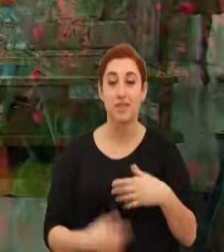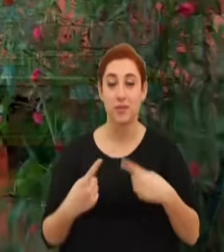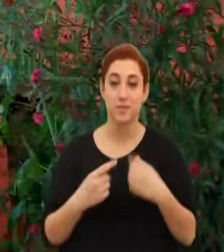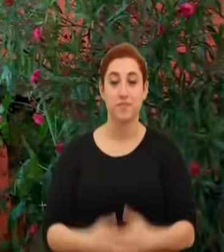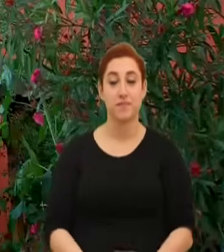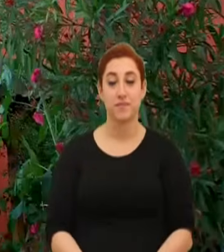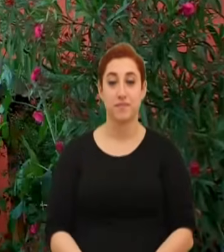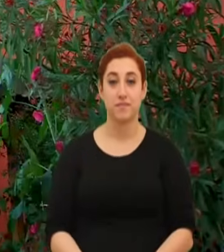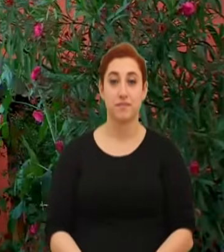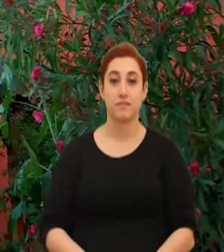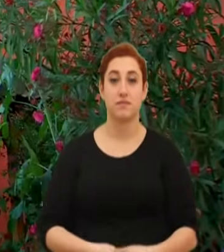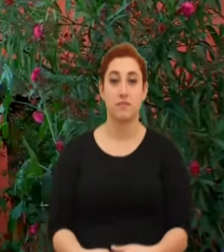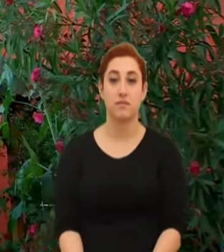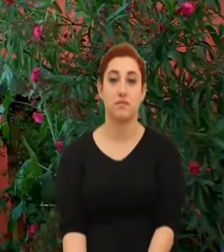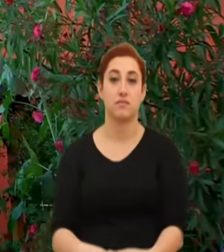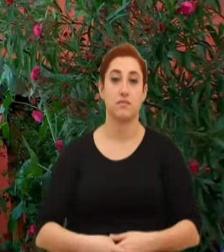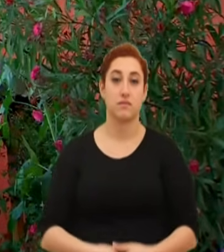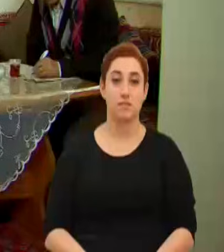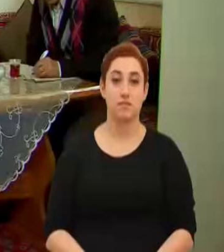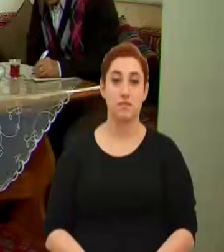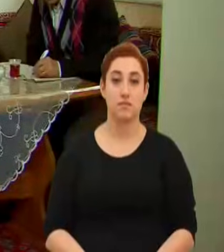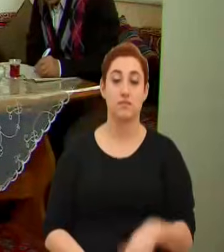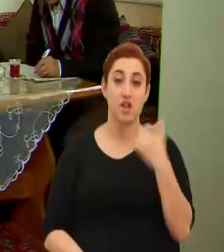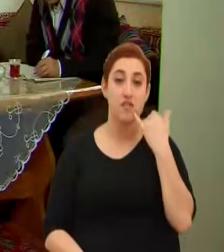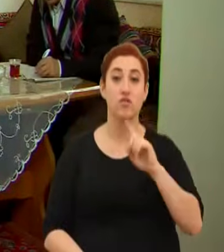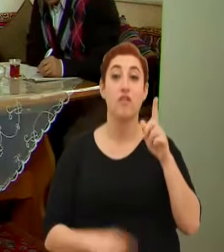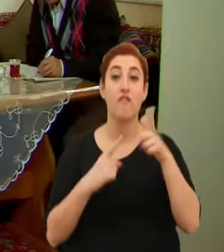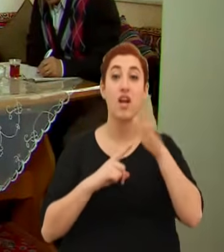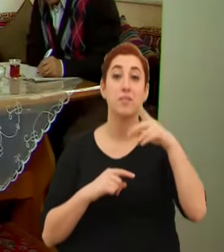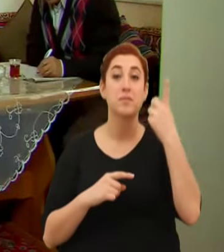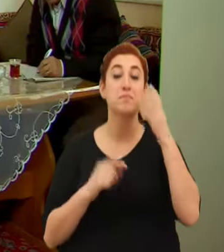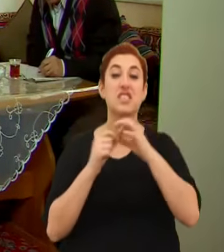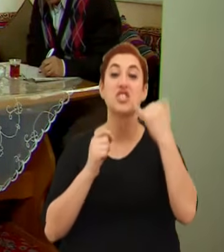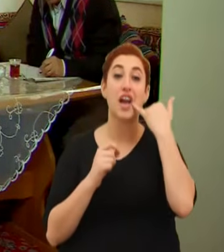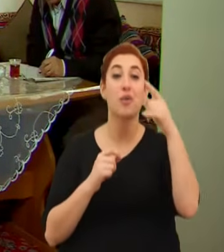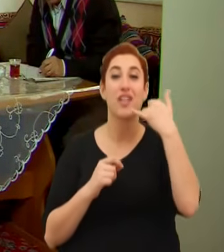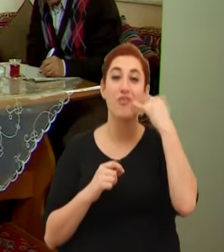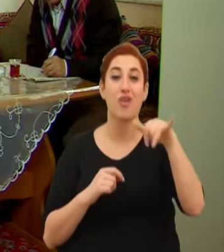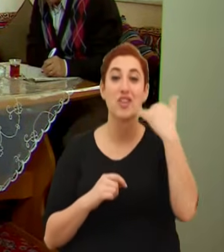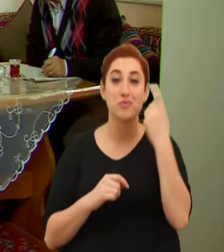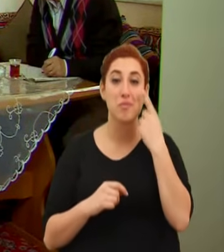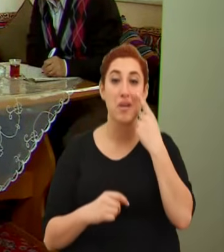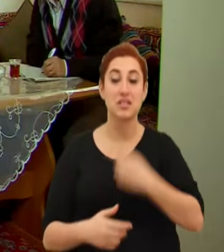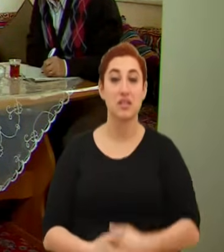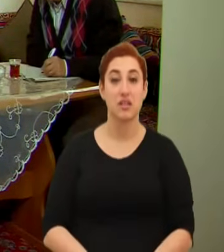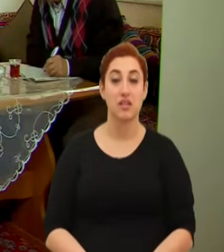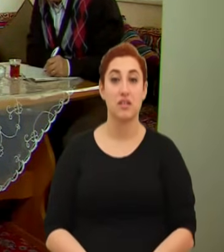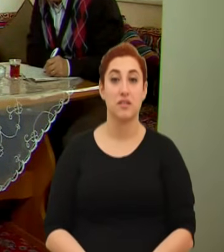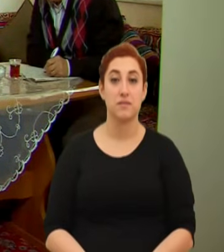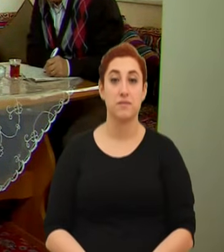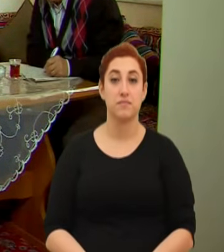biliyorum. Mahmut'un evinin dışarıdan görünümü. Badire'nin elleri hamurlu. Fatma, Biricik arıyor, şu telefonu açar mısın?